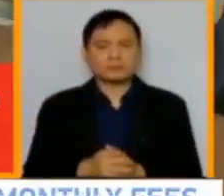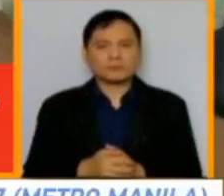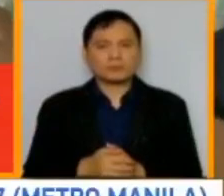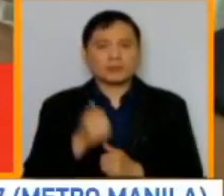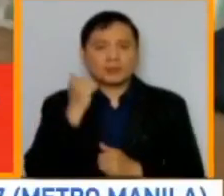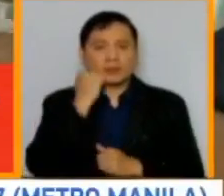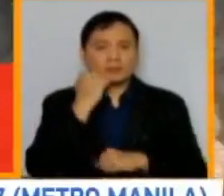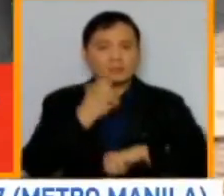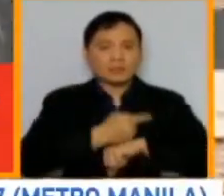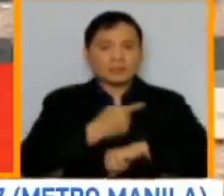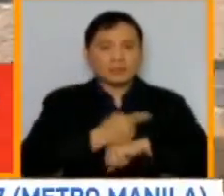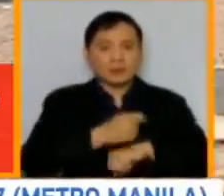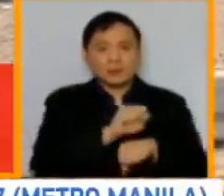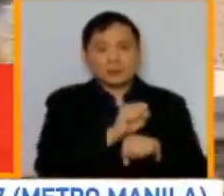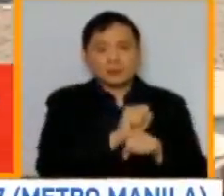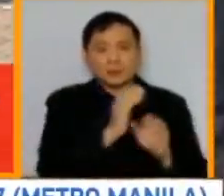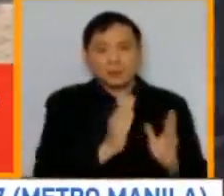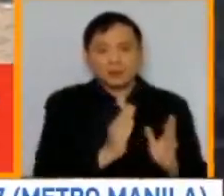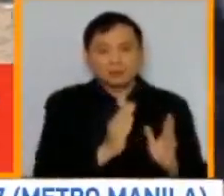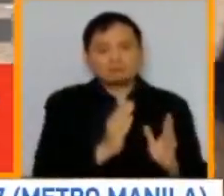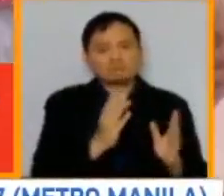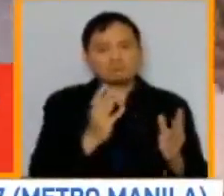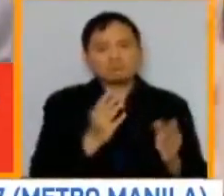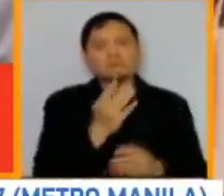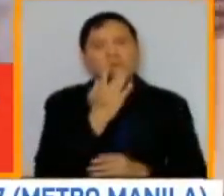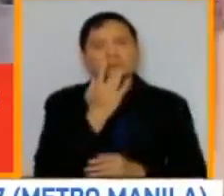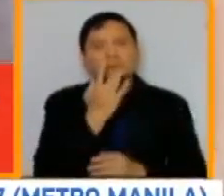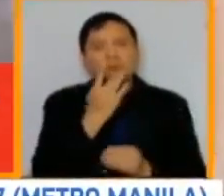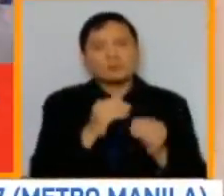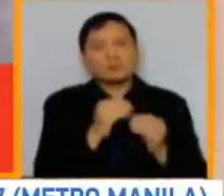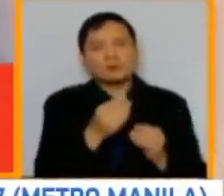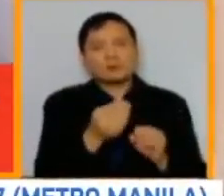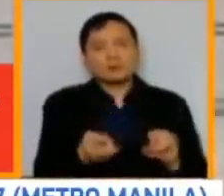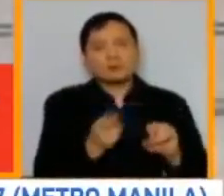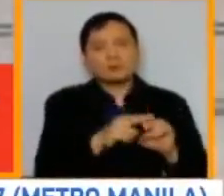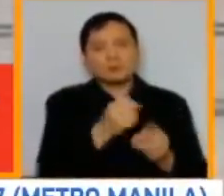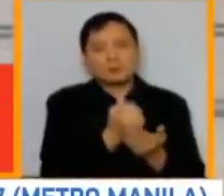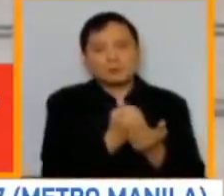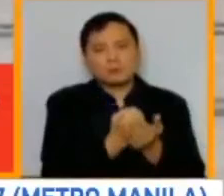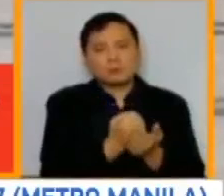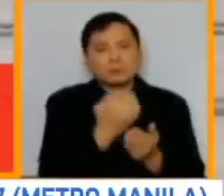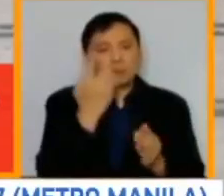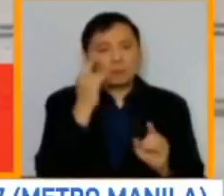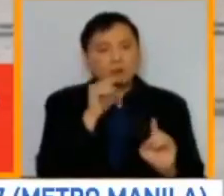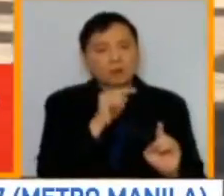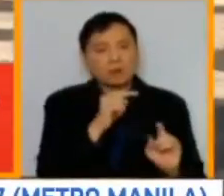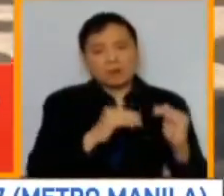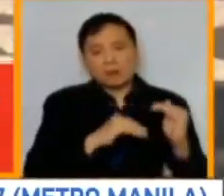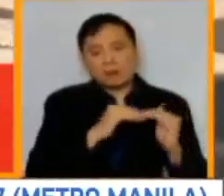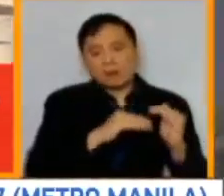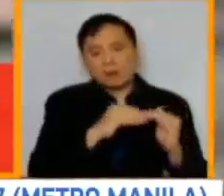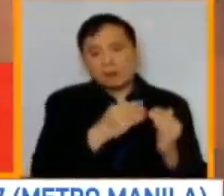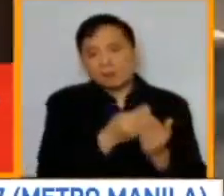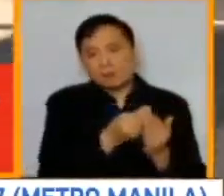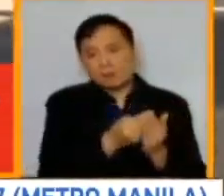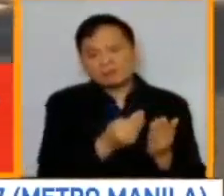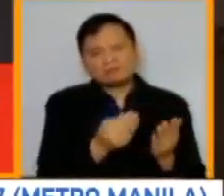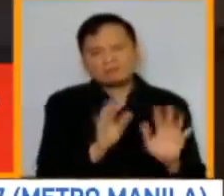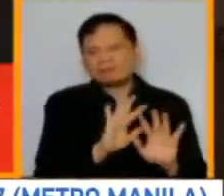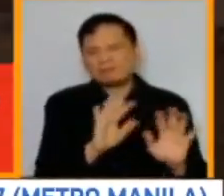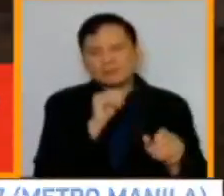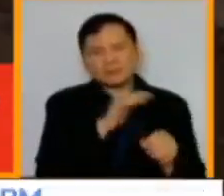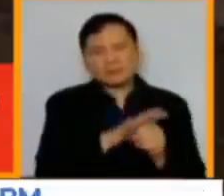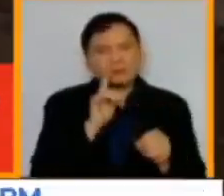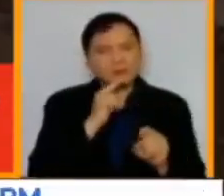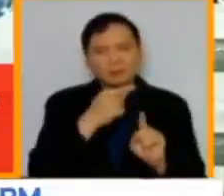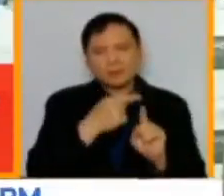sapat ang 200 pesos na ayuda kada buwan. Sa ngayon, wala pang desisyon ng mga regional wage board tungkol sa mga petisyon